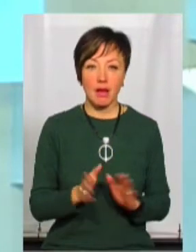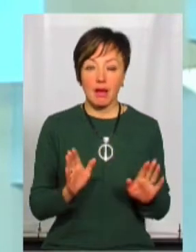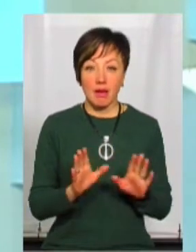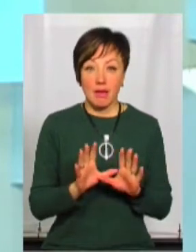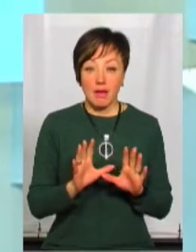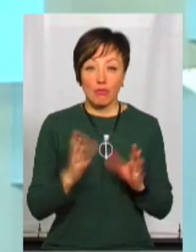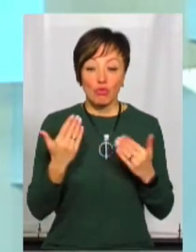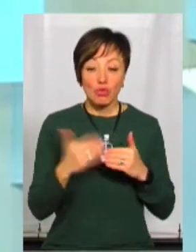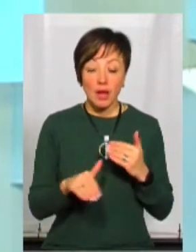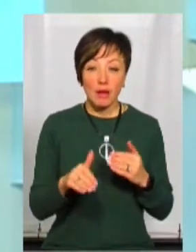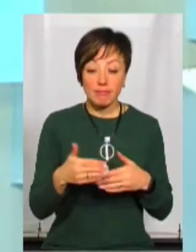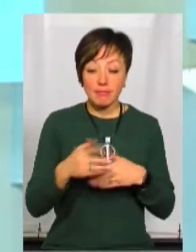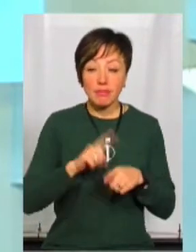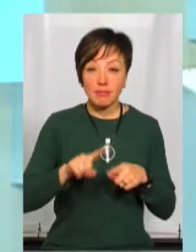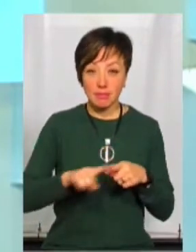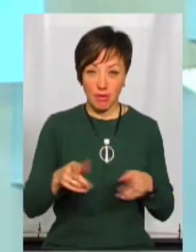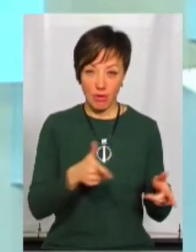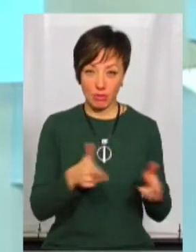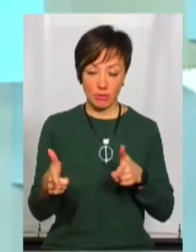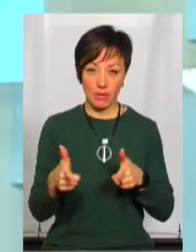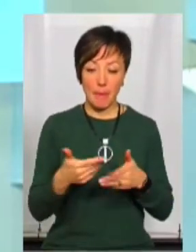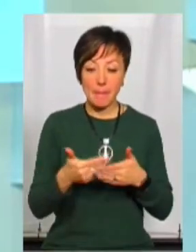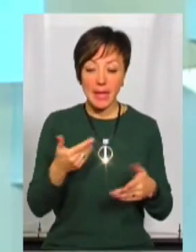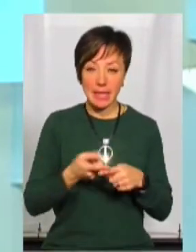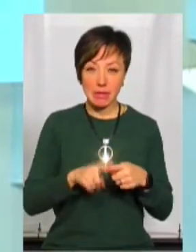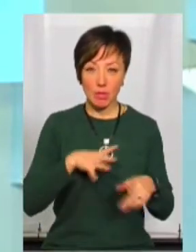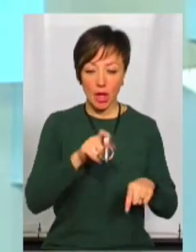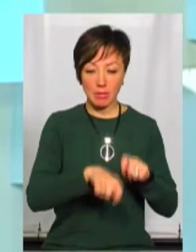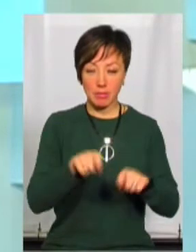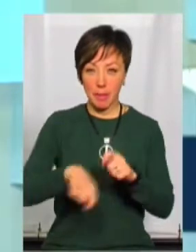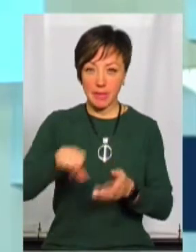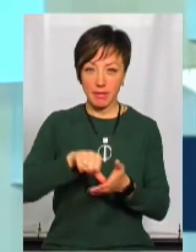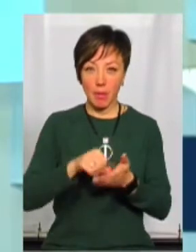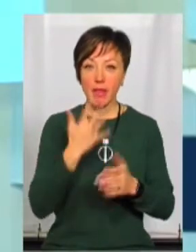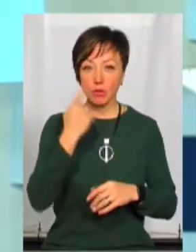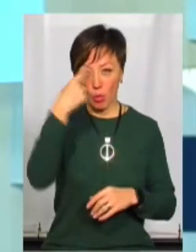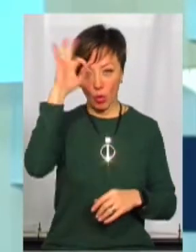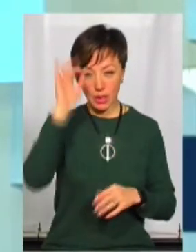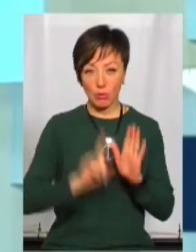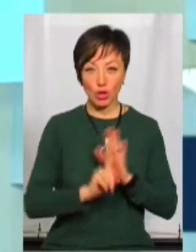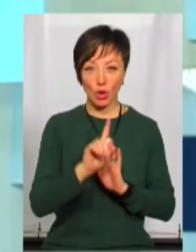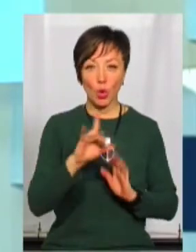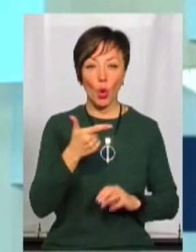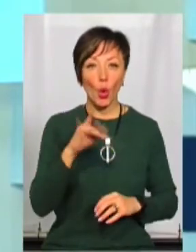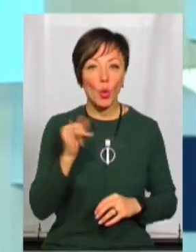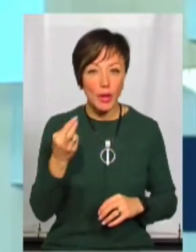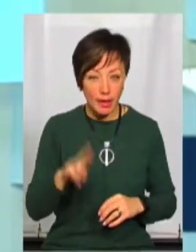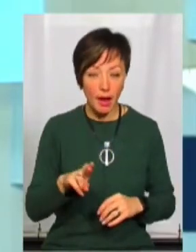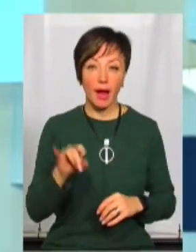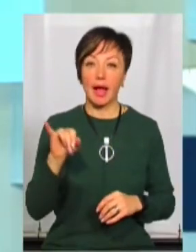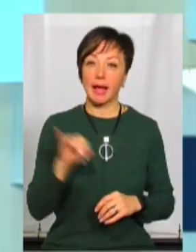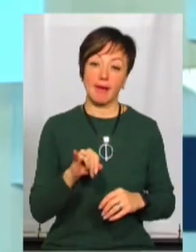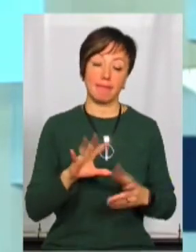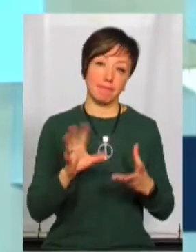Майже готові. Так, перед цим було інспектування представника Національної поліції на початку грудня. І,